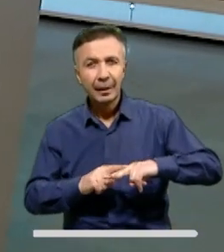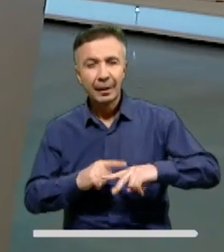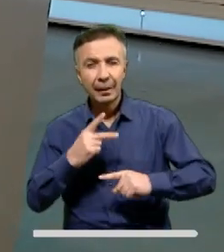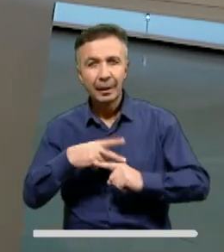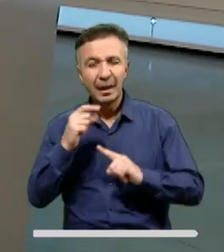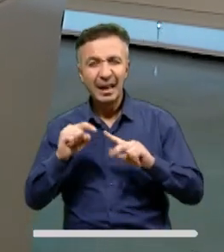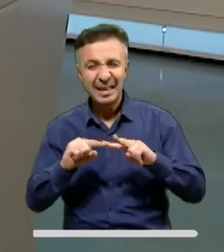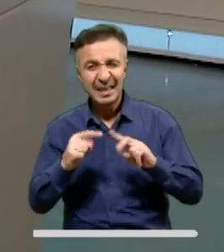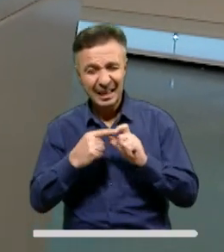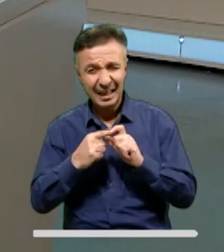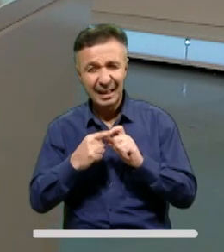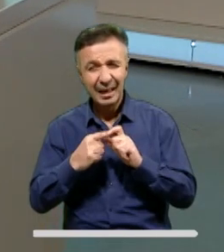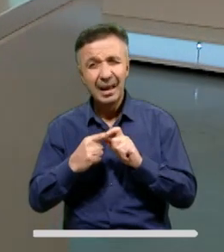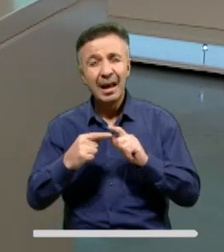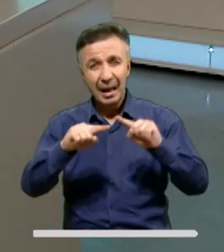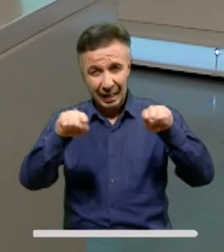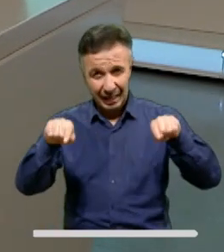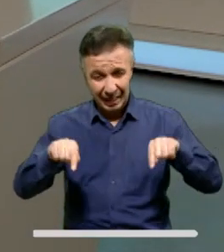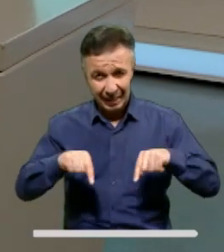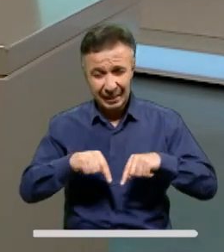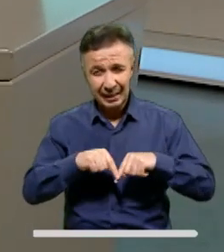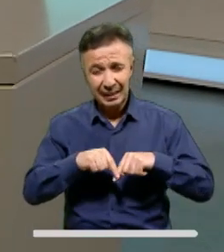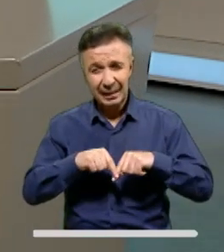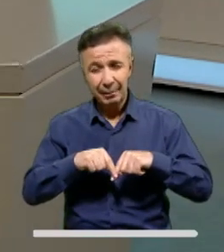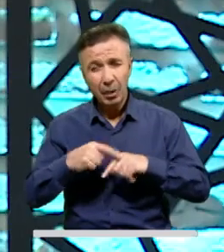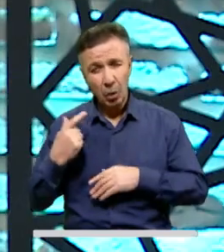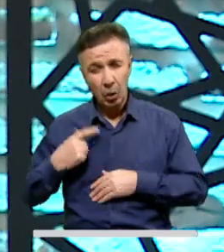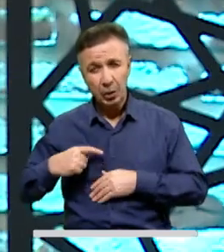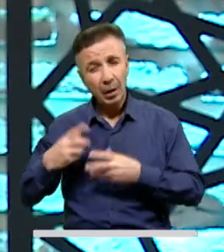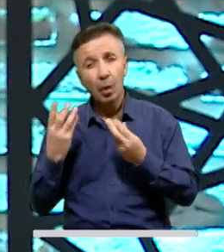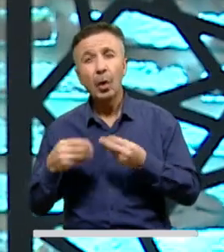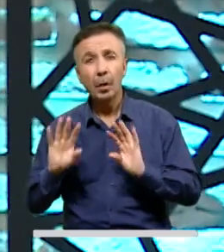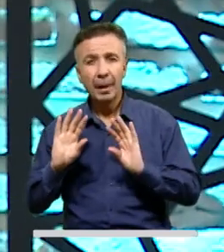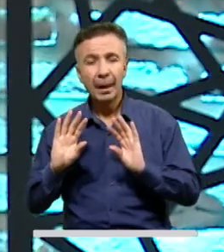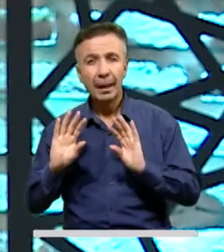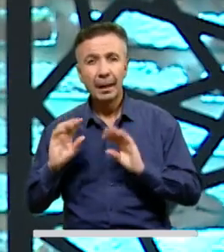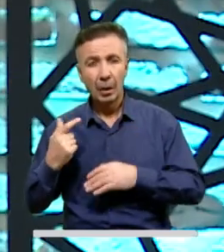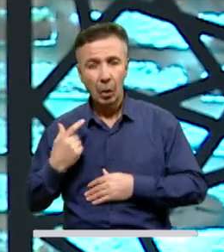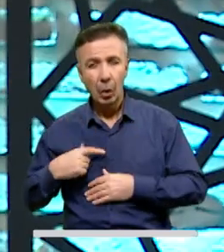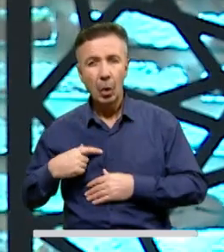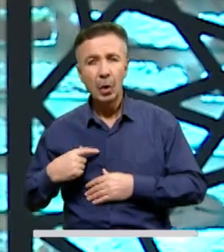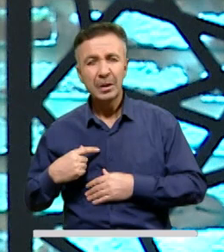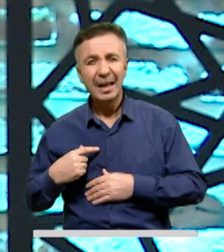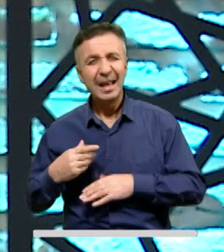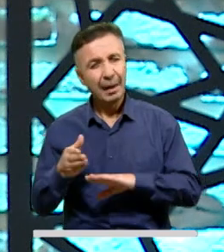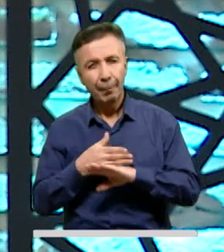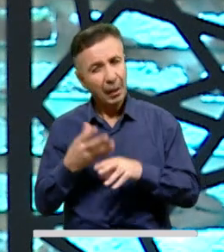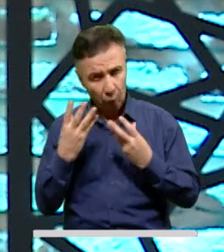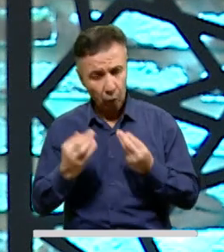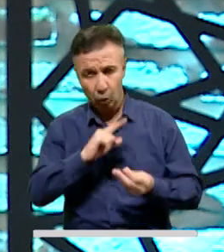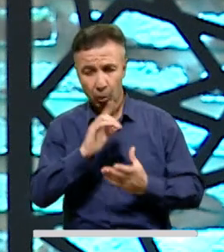bir kişinin özel mülküne geçmemiş olan hazine arazisi özel mülke dahil midir?